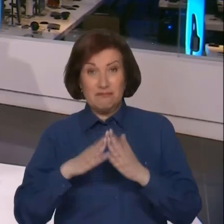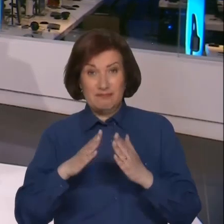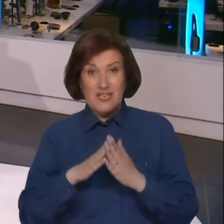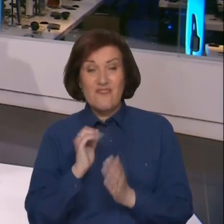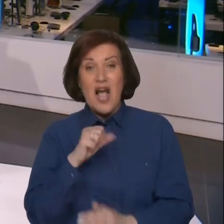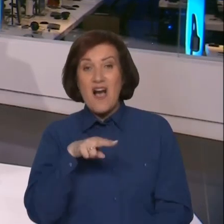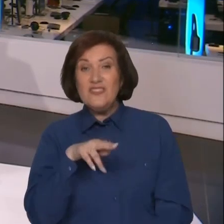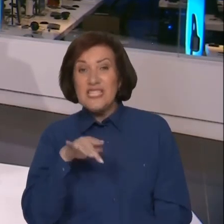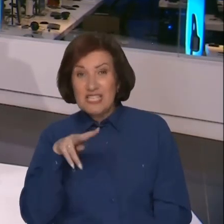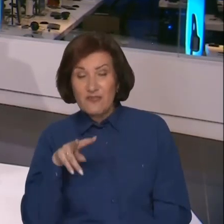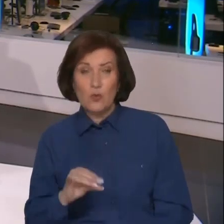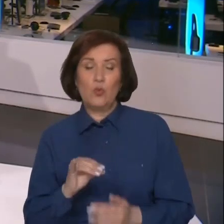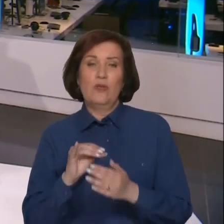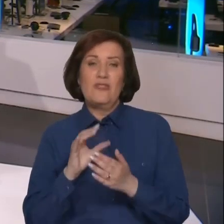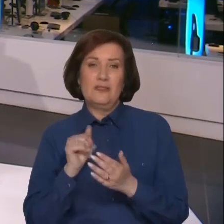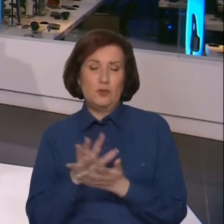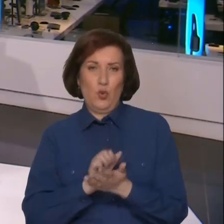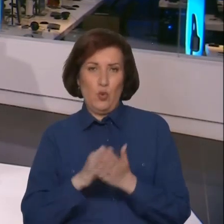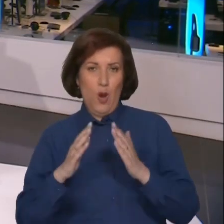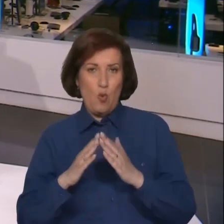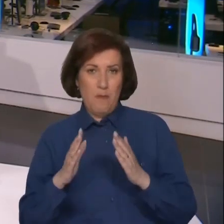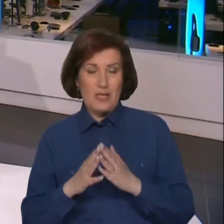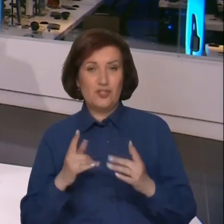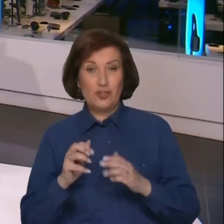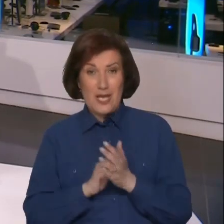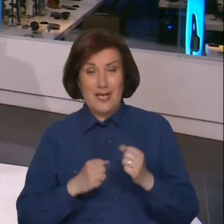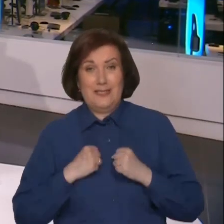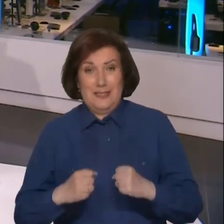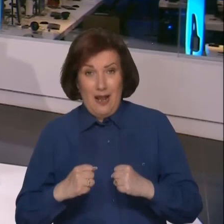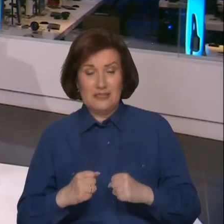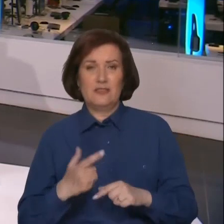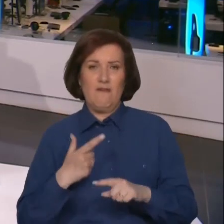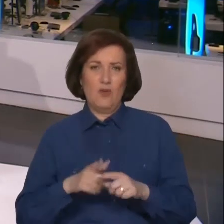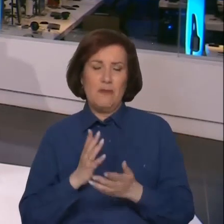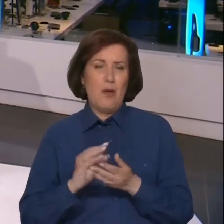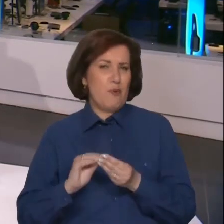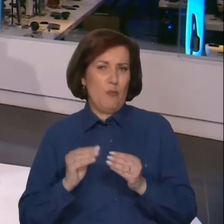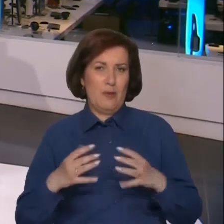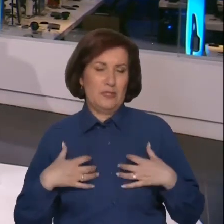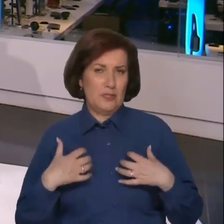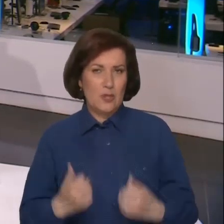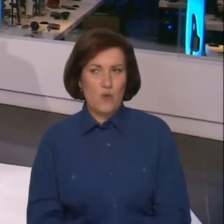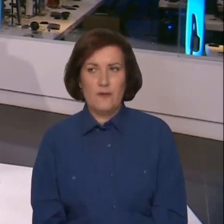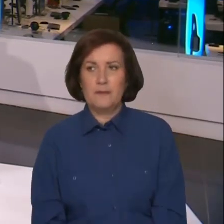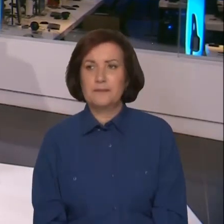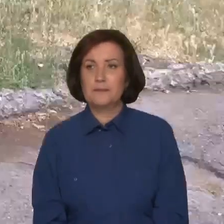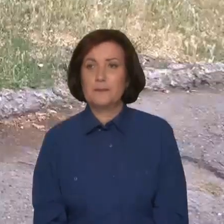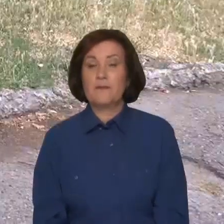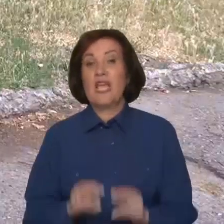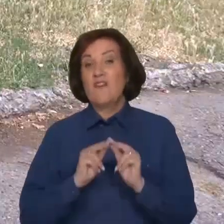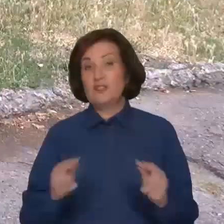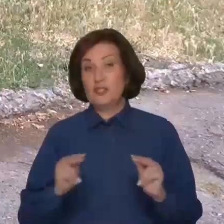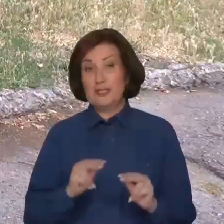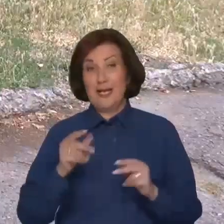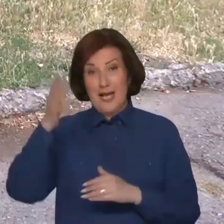стрес Марина Марченко має проблеми із здоров'ям. Як переживає останні події в країні, жінка розповіла Анастасії Галасюк. Вчителька